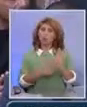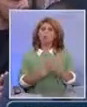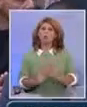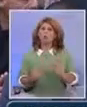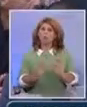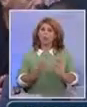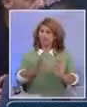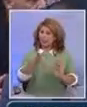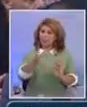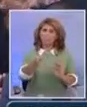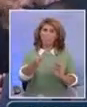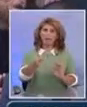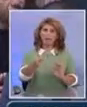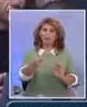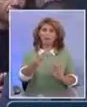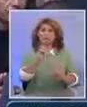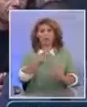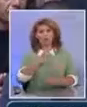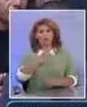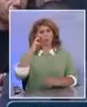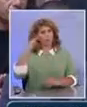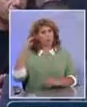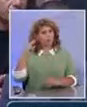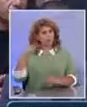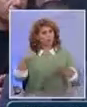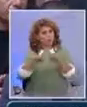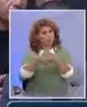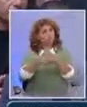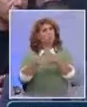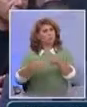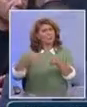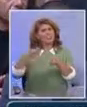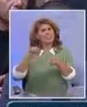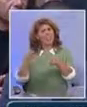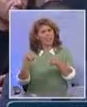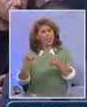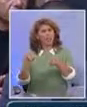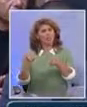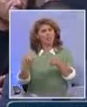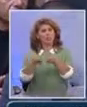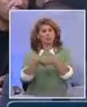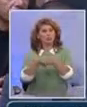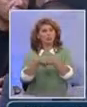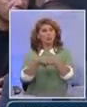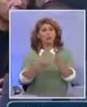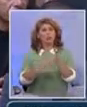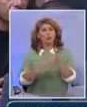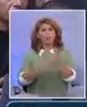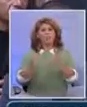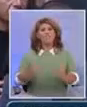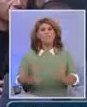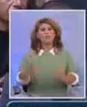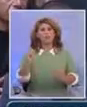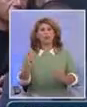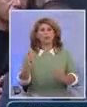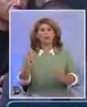για να μπει κανείς στα ΑΕΗ και στα ισότιμα με αυτά πλέον ΤΕΗ, θα έπρεπε να πάρει απλά τη βάση του 10.